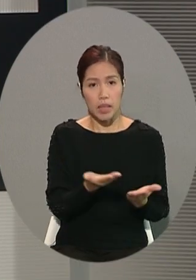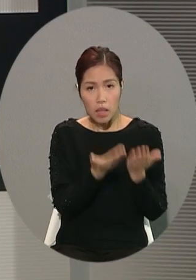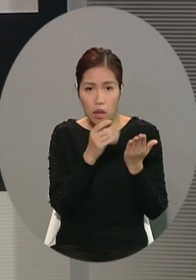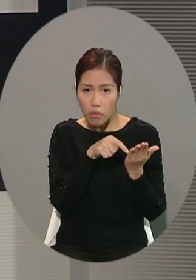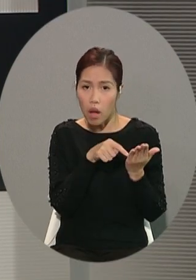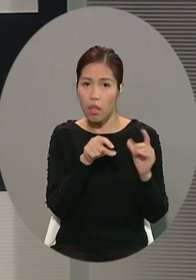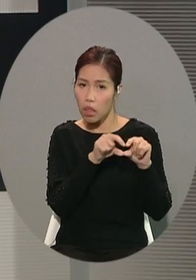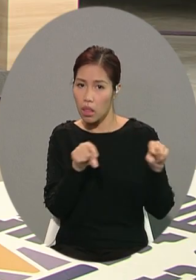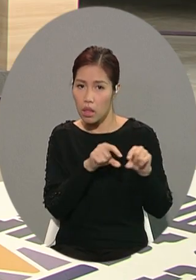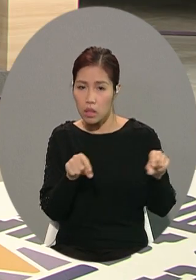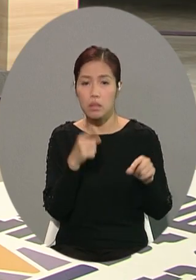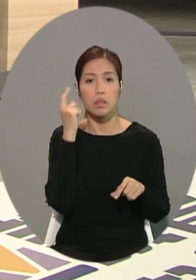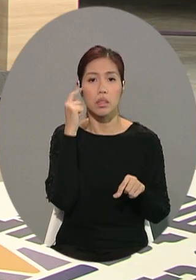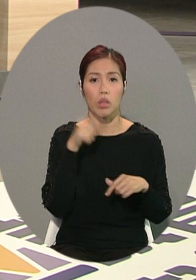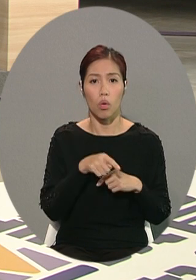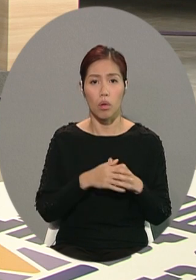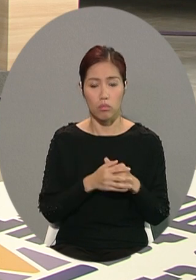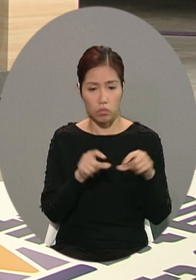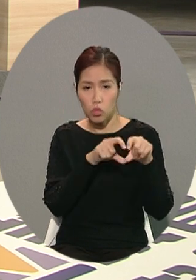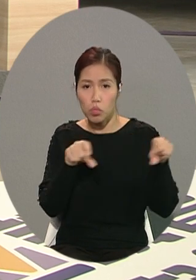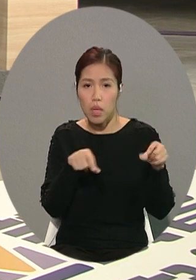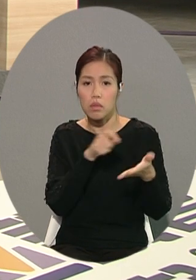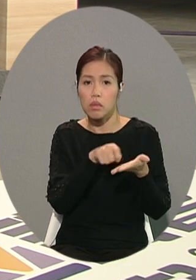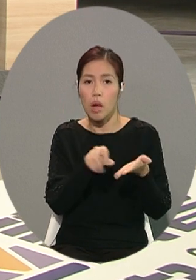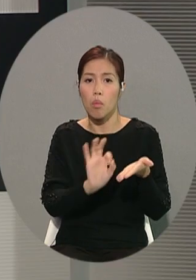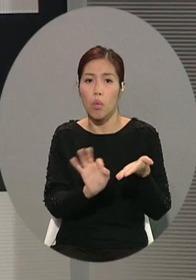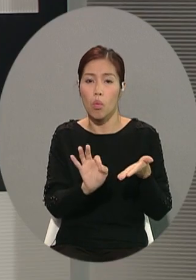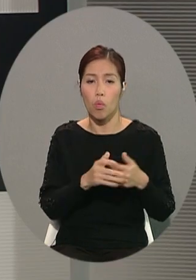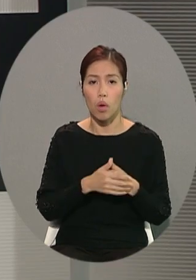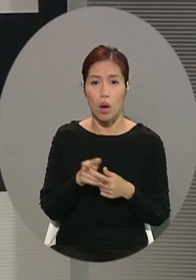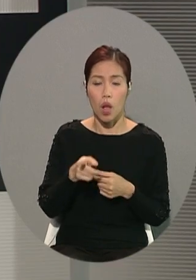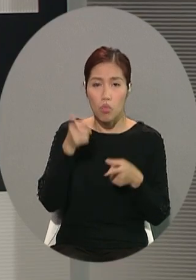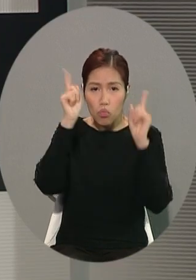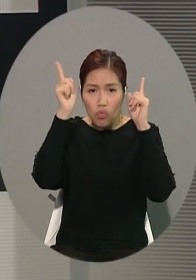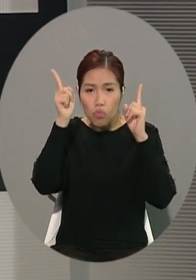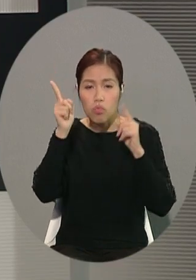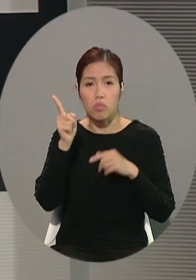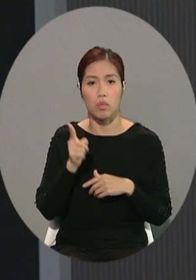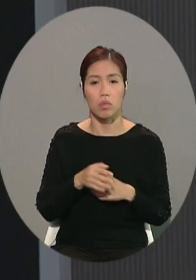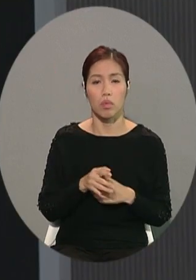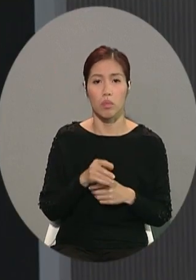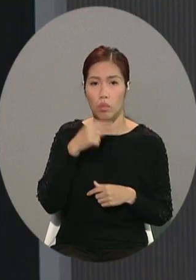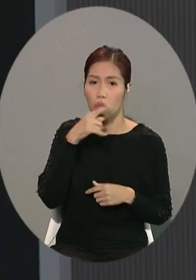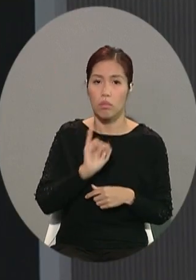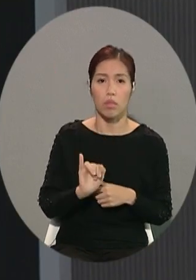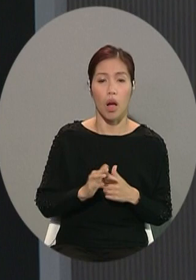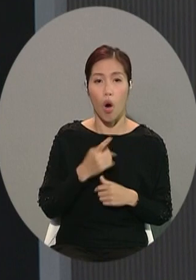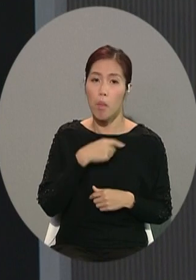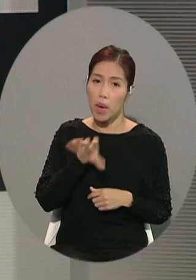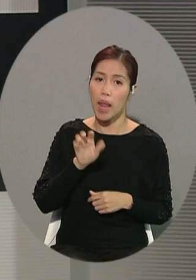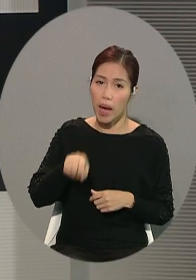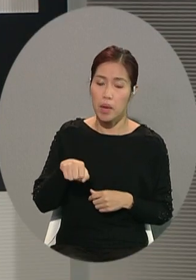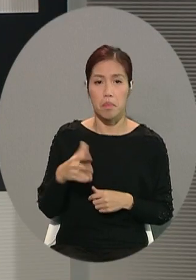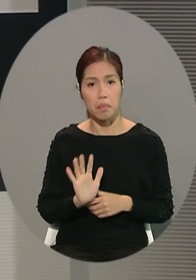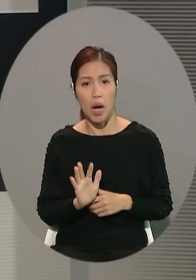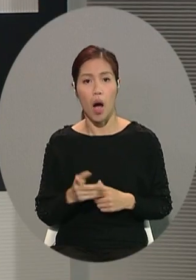道， 原文冇寫過， 原文冇寫過，所以你唔可以亂咁講咯。 我而家問你係定唔係啫？ 而家我